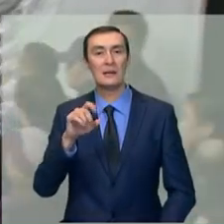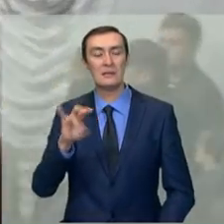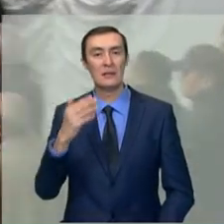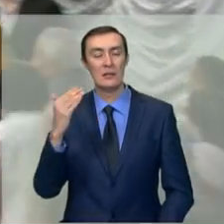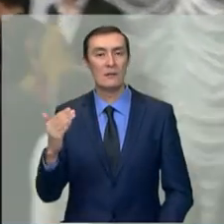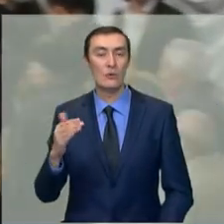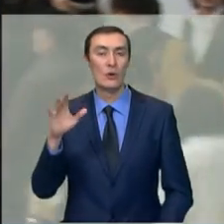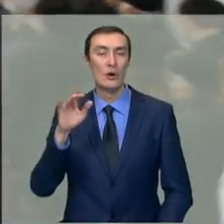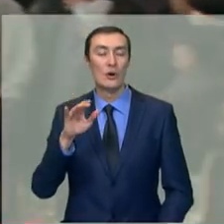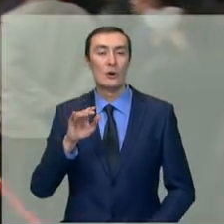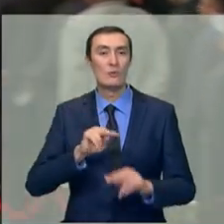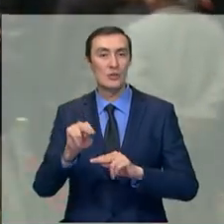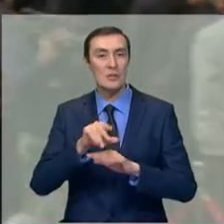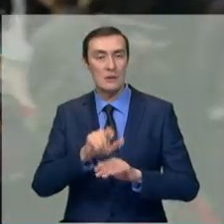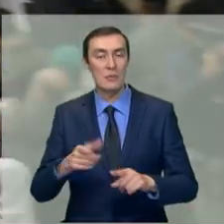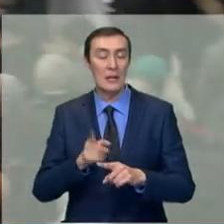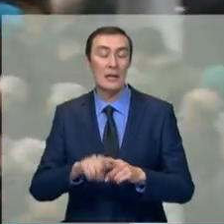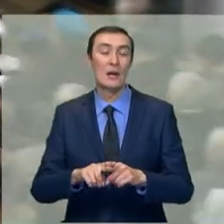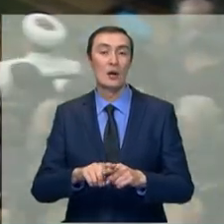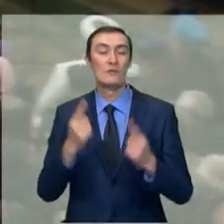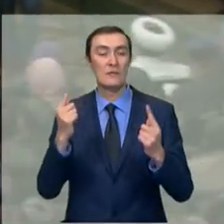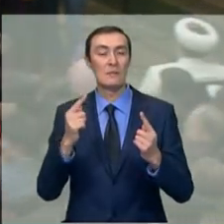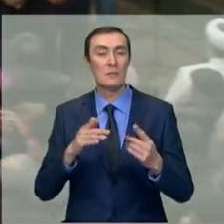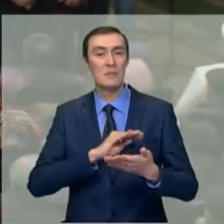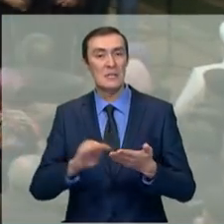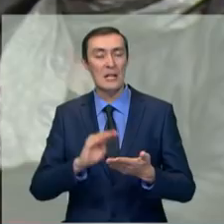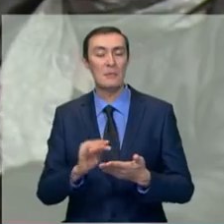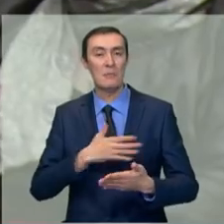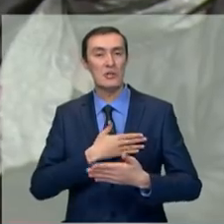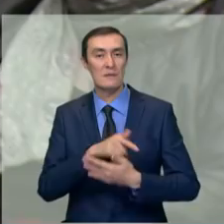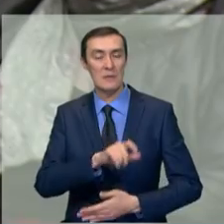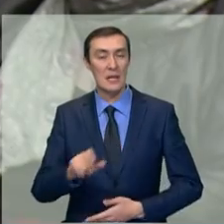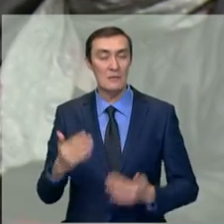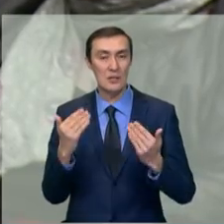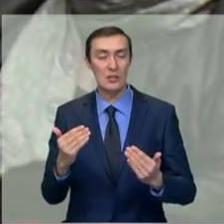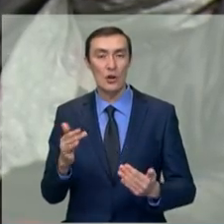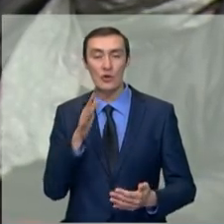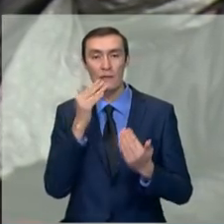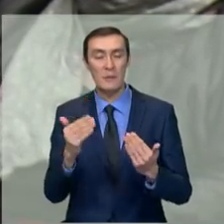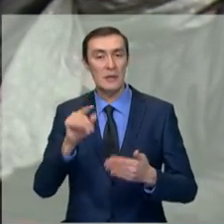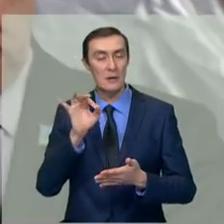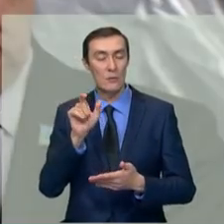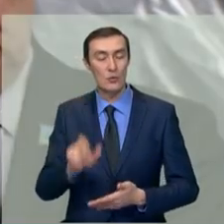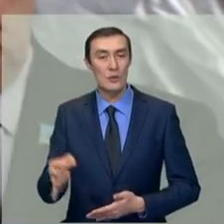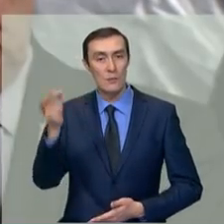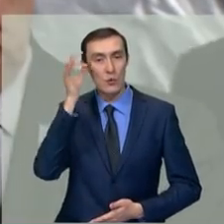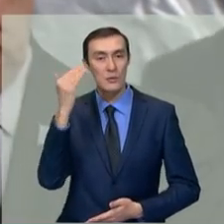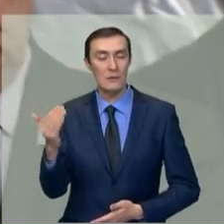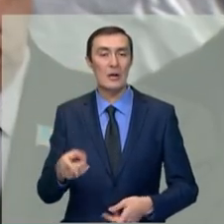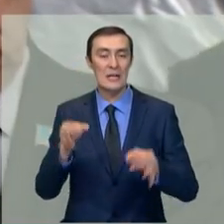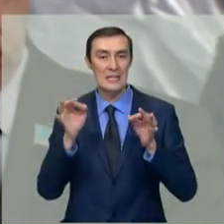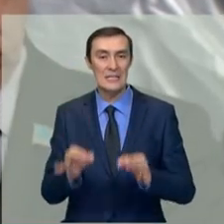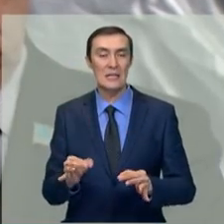ученики стали известными журналистами, писателями и общественными деятелями. Современники помнят Шерхана Муртазу как